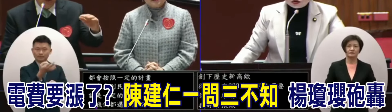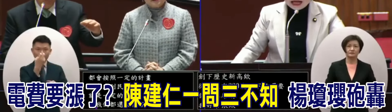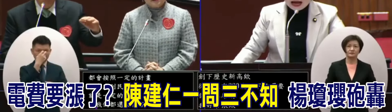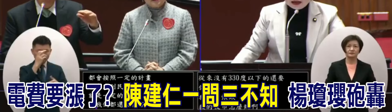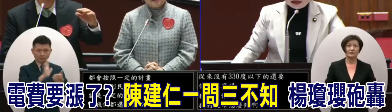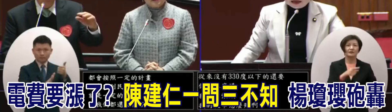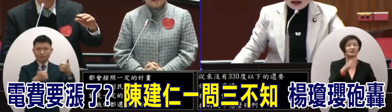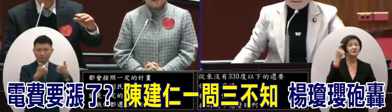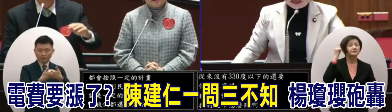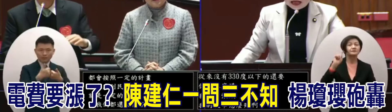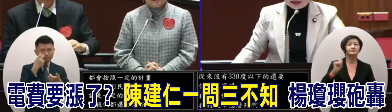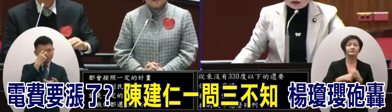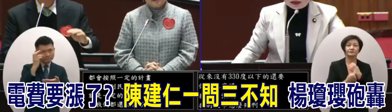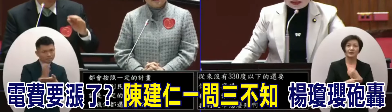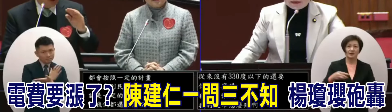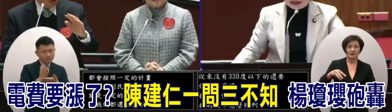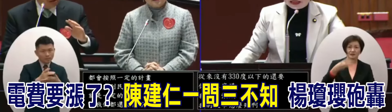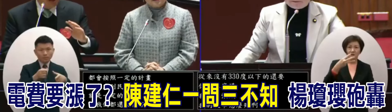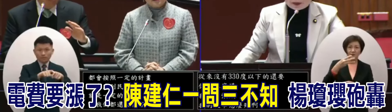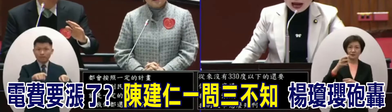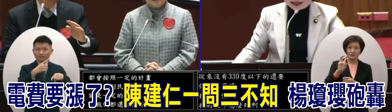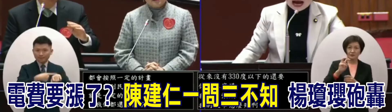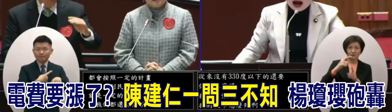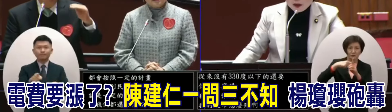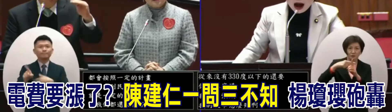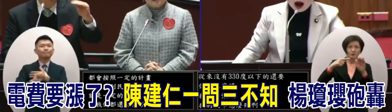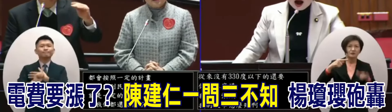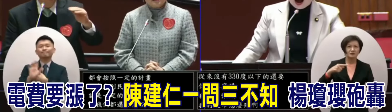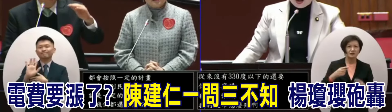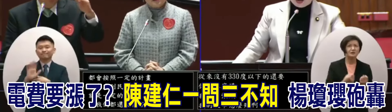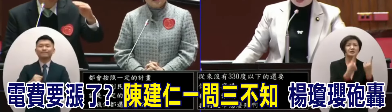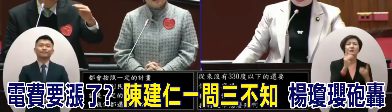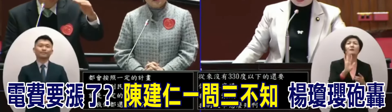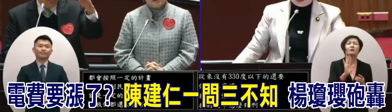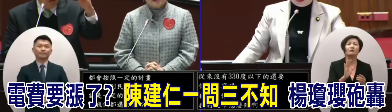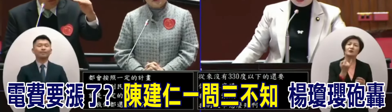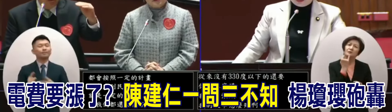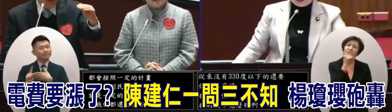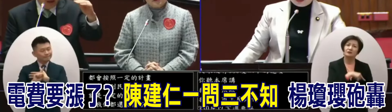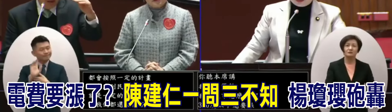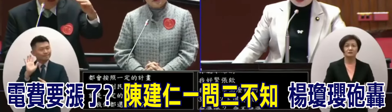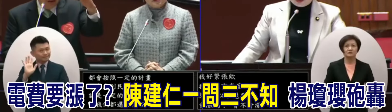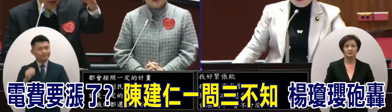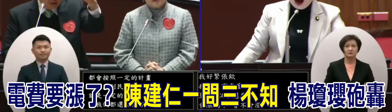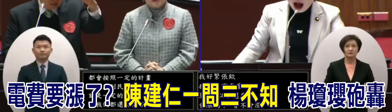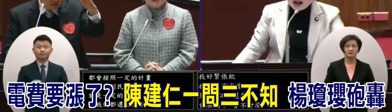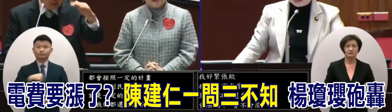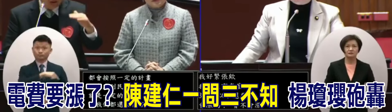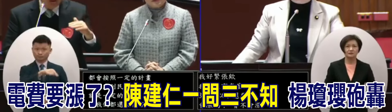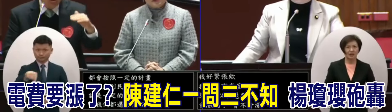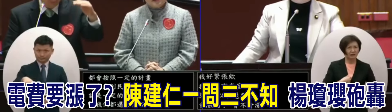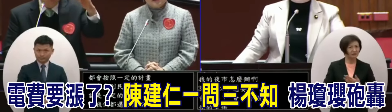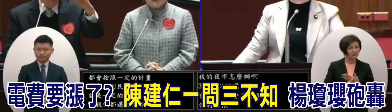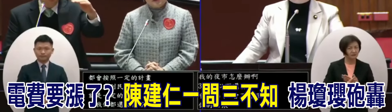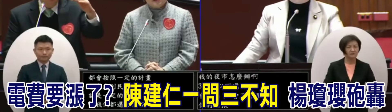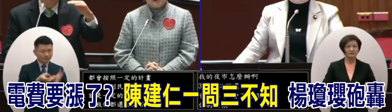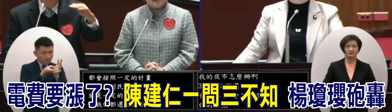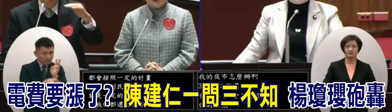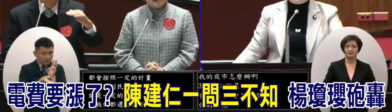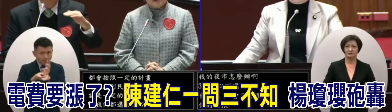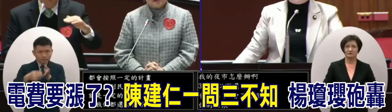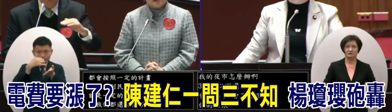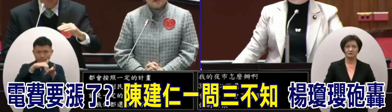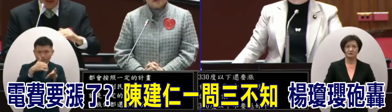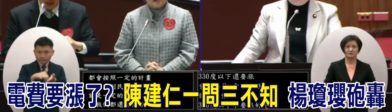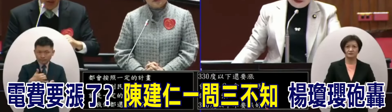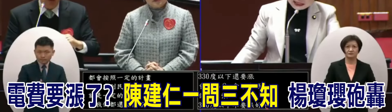它 的 公平性。 330度以下， 不要紧张， 不要涨，好不好？ 我们会不要紧张，我们会很精细的来做